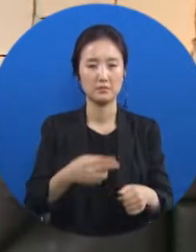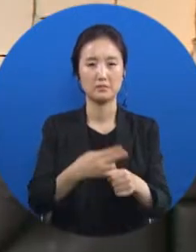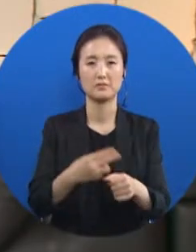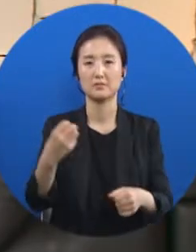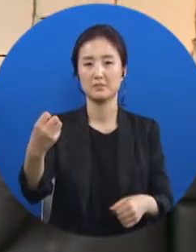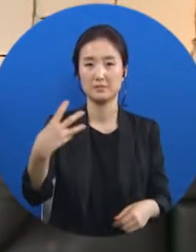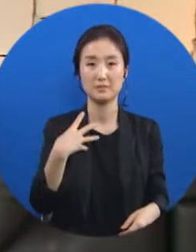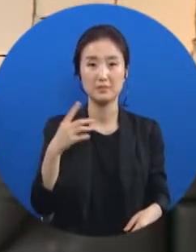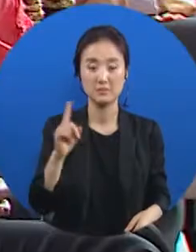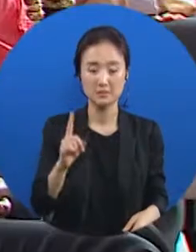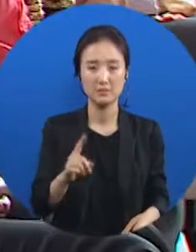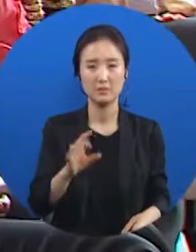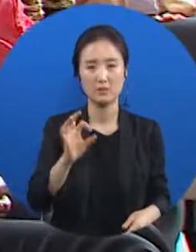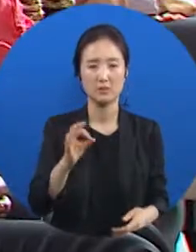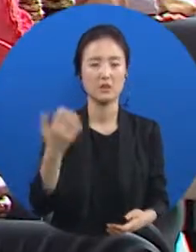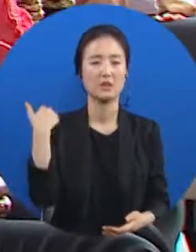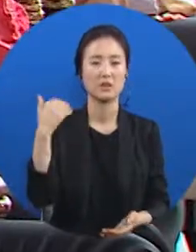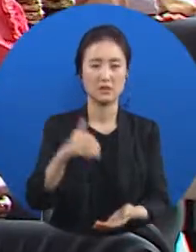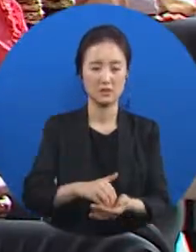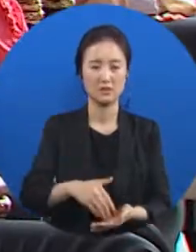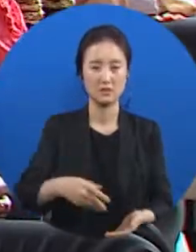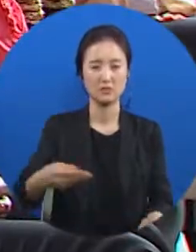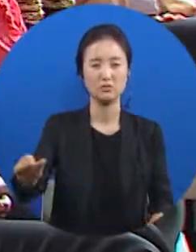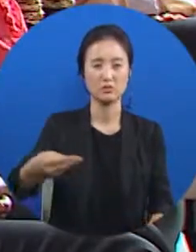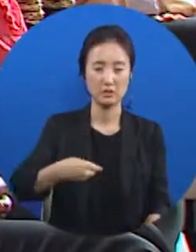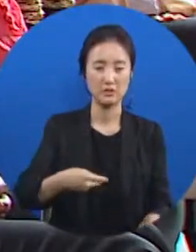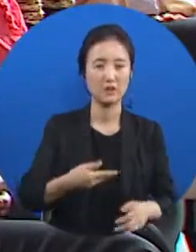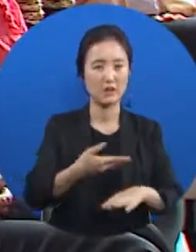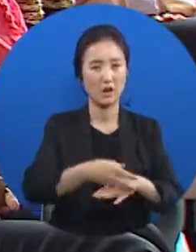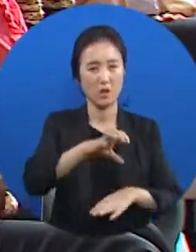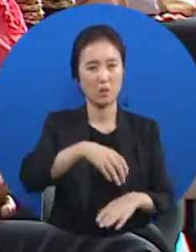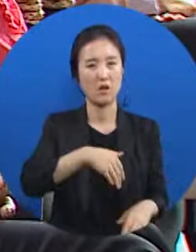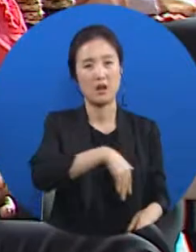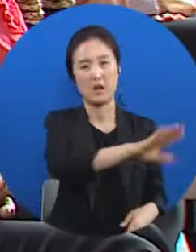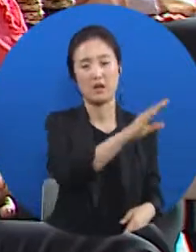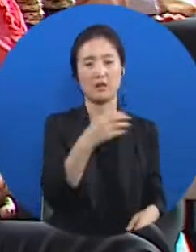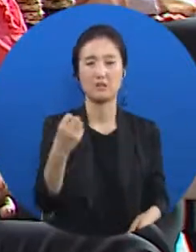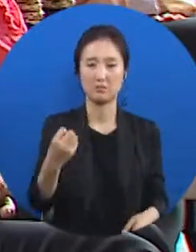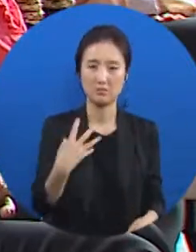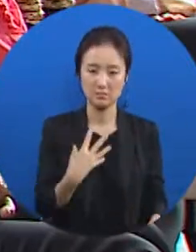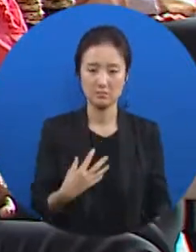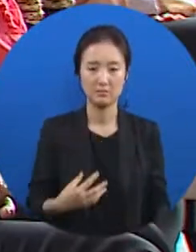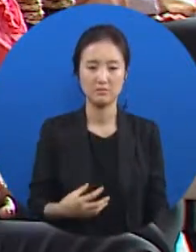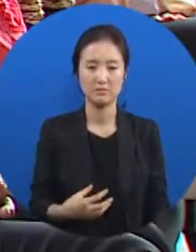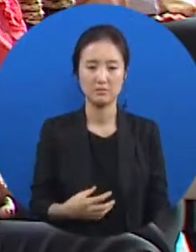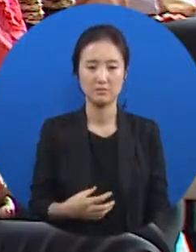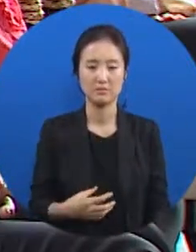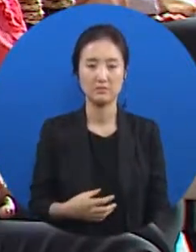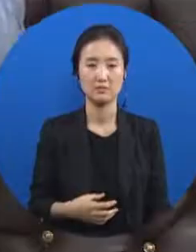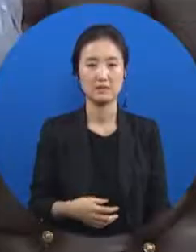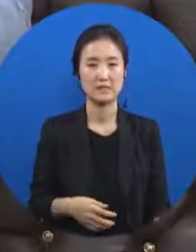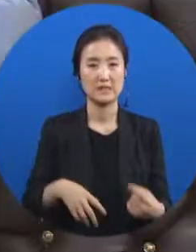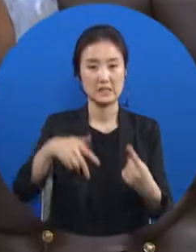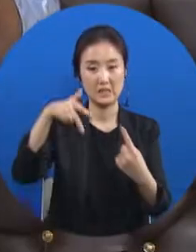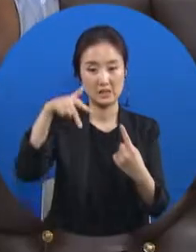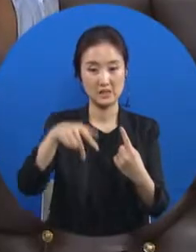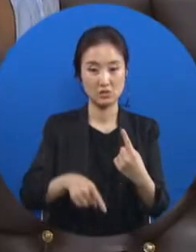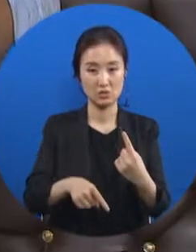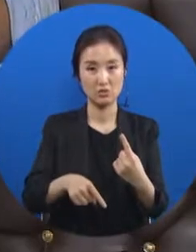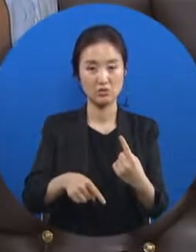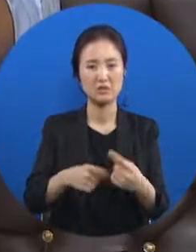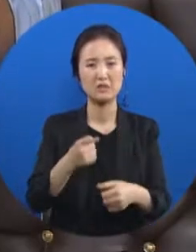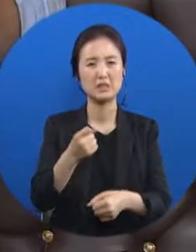테니까 다른 학원을 내가 소개해 주겠다. 성격은 그 짧은 일주일 안에 저는 친구 다